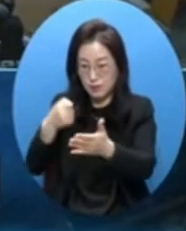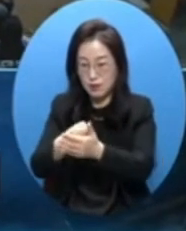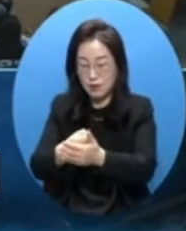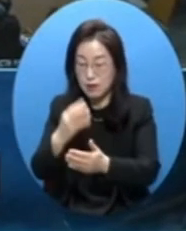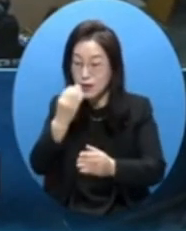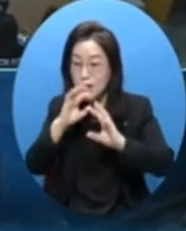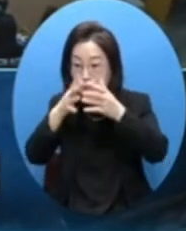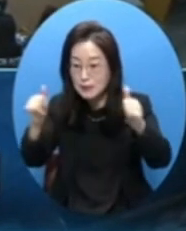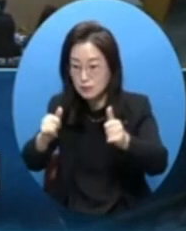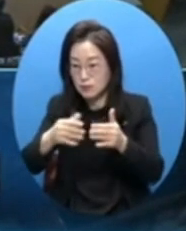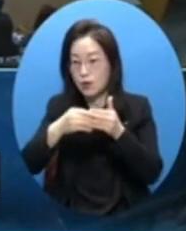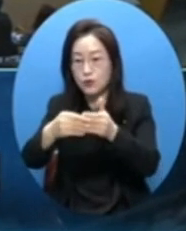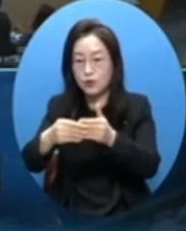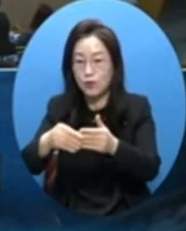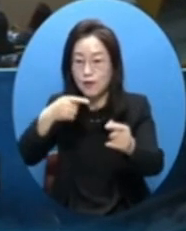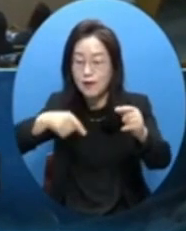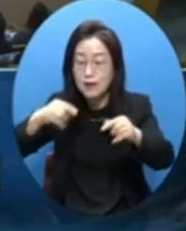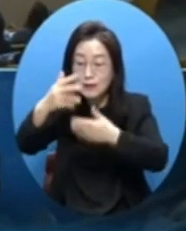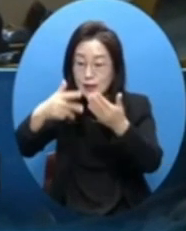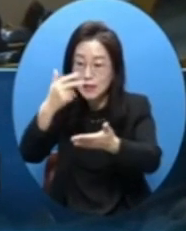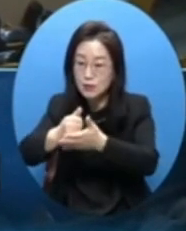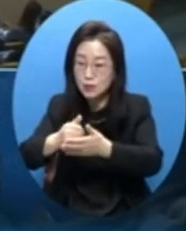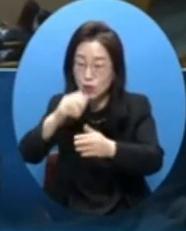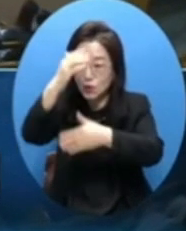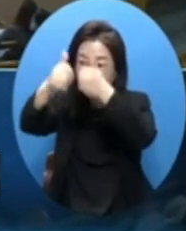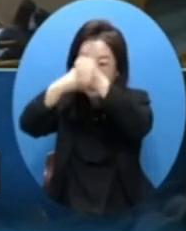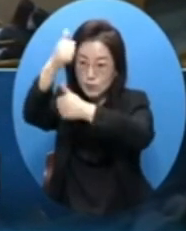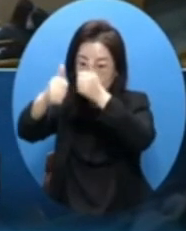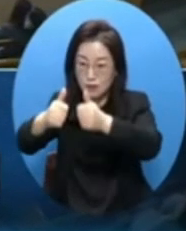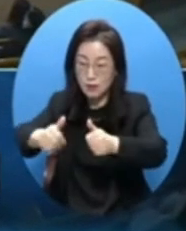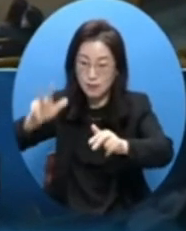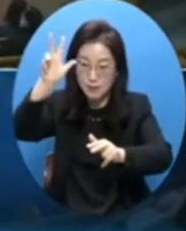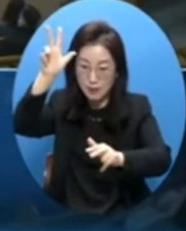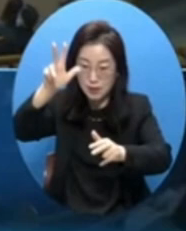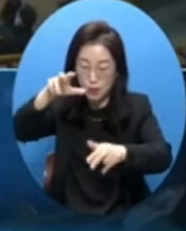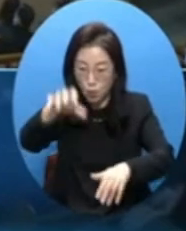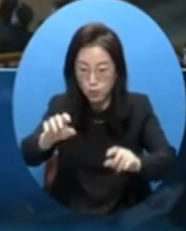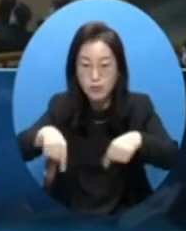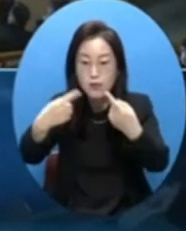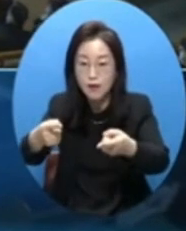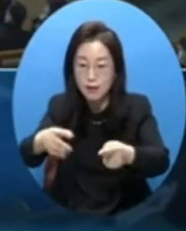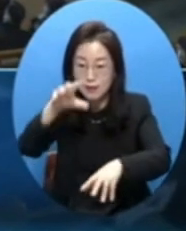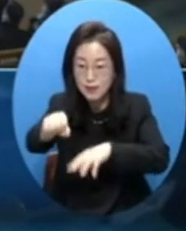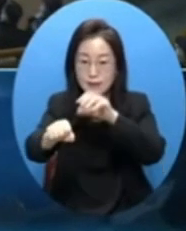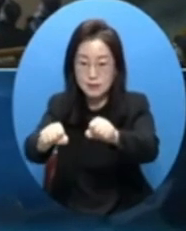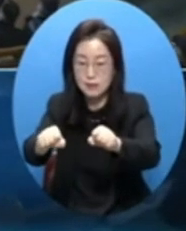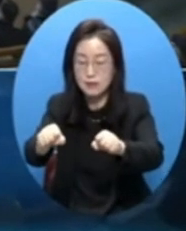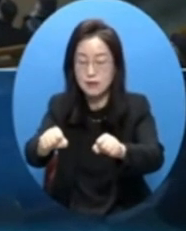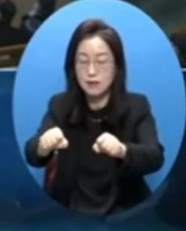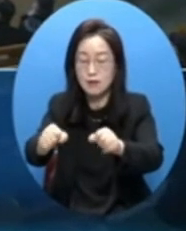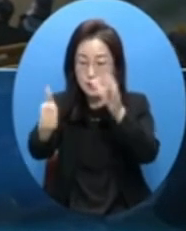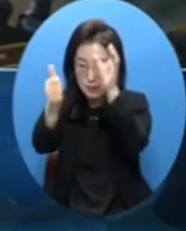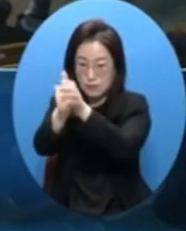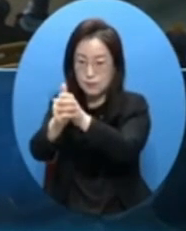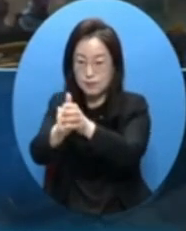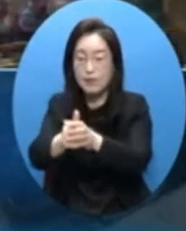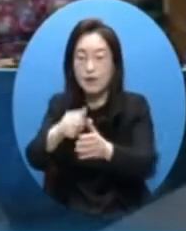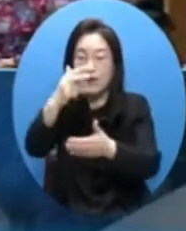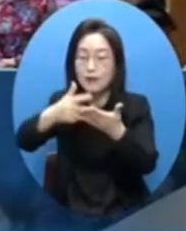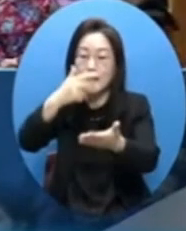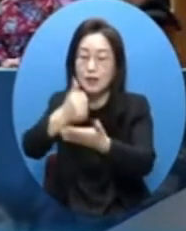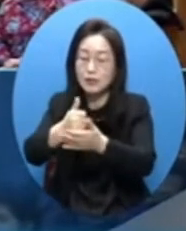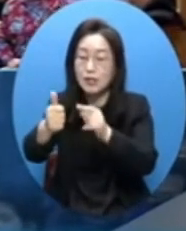백성을 거느리고 야훼께서 그들의 조상에게 주리라고 맹세하신 땅에 들어가서 그들에게 그 땅을 차지하게 하라. 그리하면 야훼